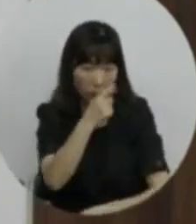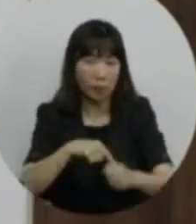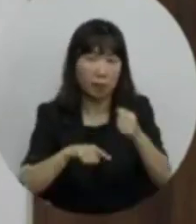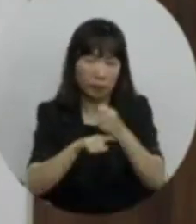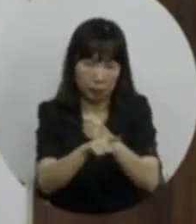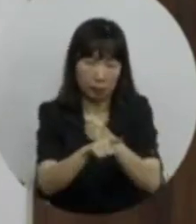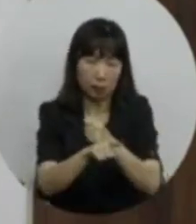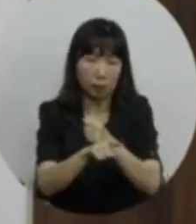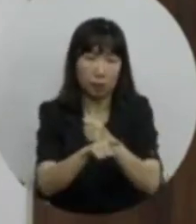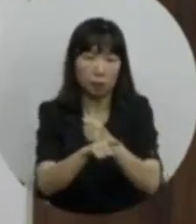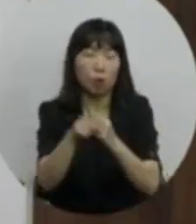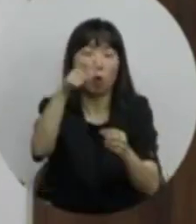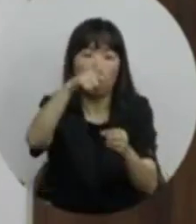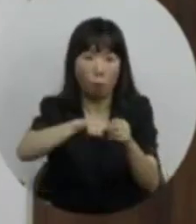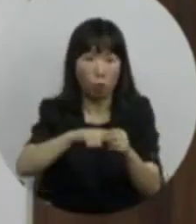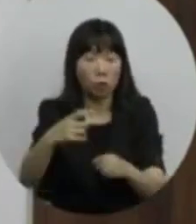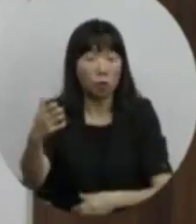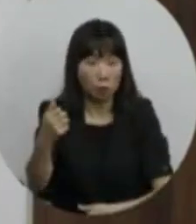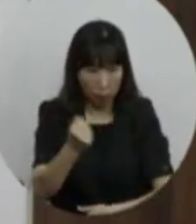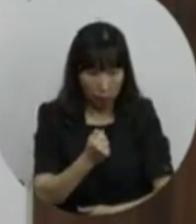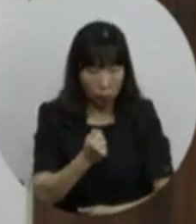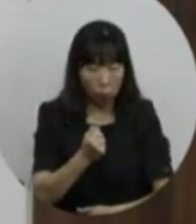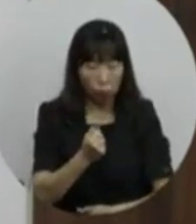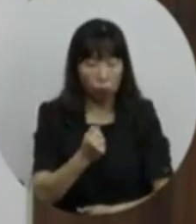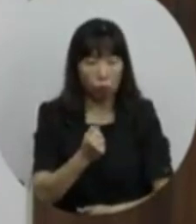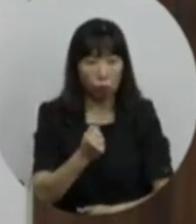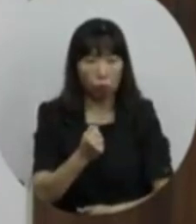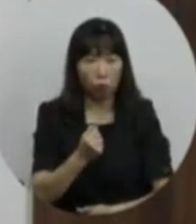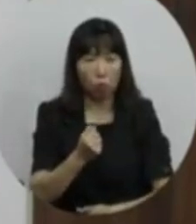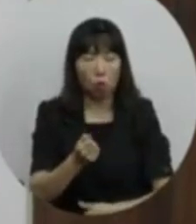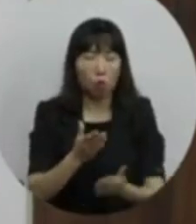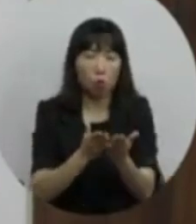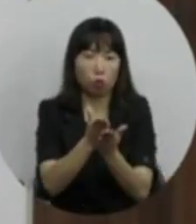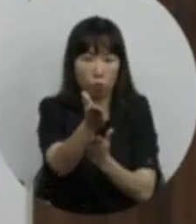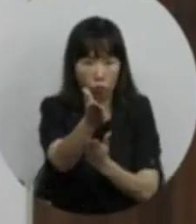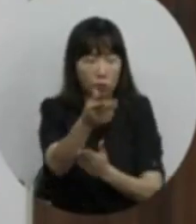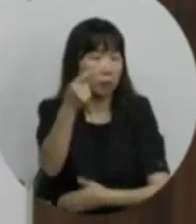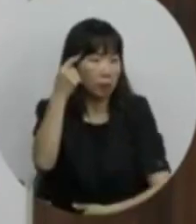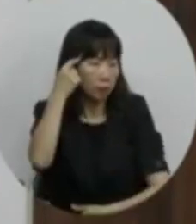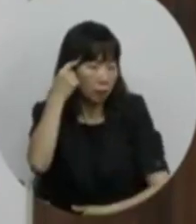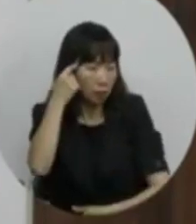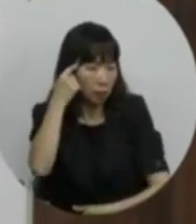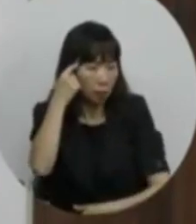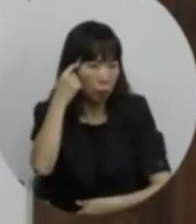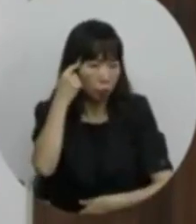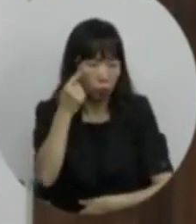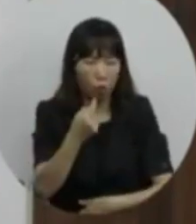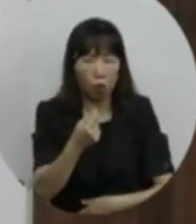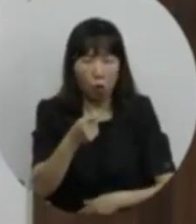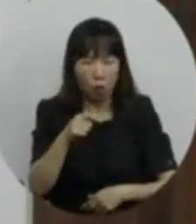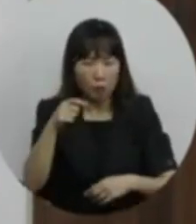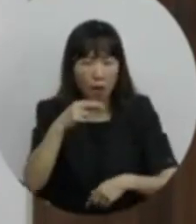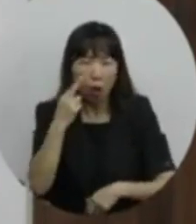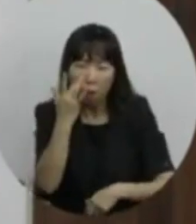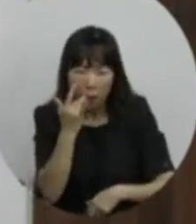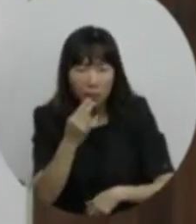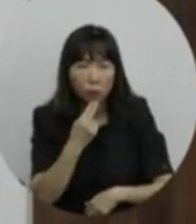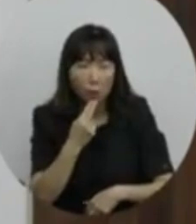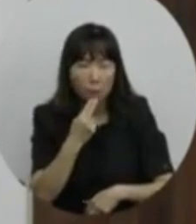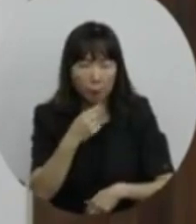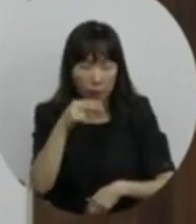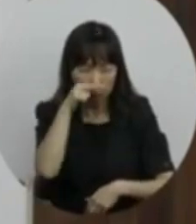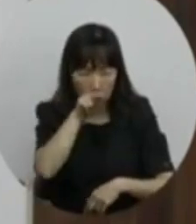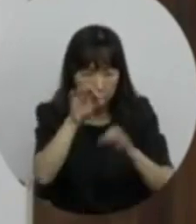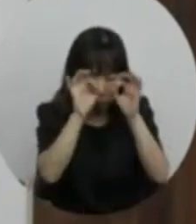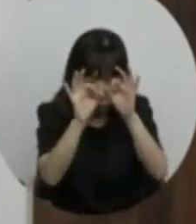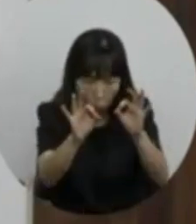의미와 목적이라는 점을 명심하시고 전문적인 식견과 빈틈없는 안목으로 행정사무감사에